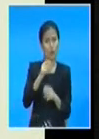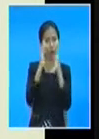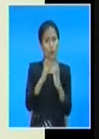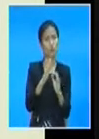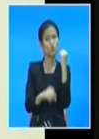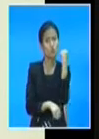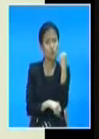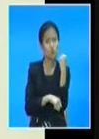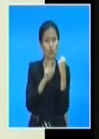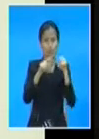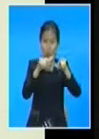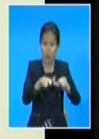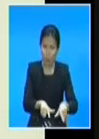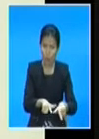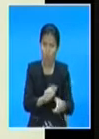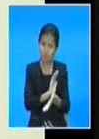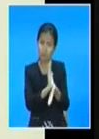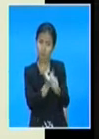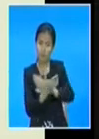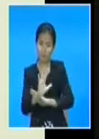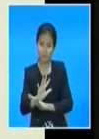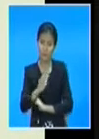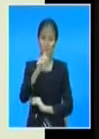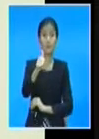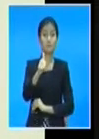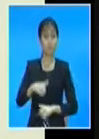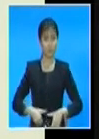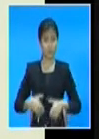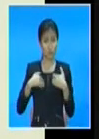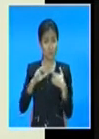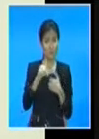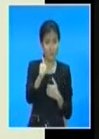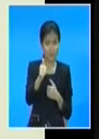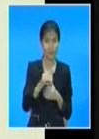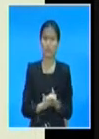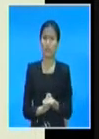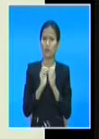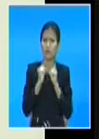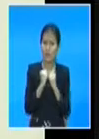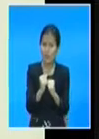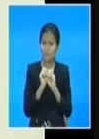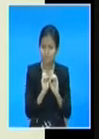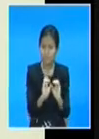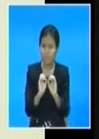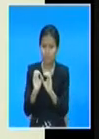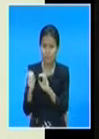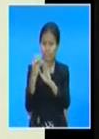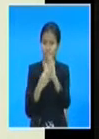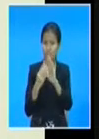ปีหรือแผน20ยุทธศาสตร์20ปีก็ตามนะฮะปลูกฝังให้เขาเนี่ยมีจิตวิญญาณในการ